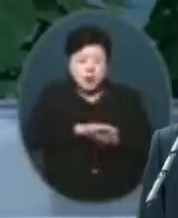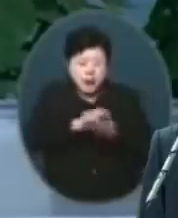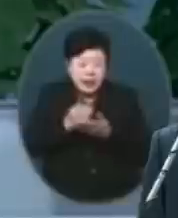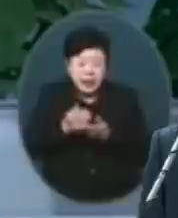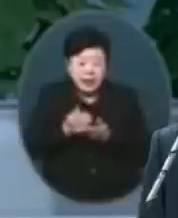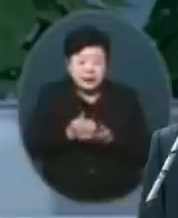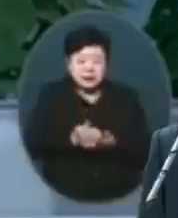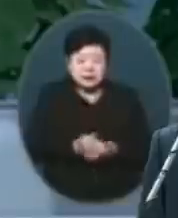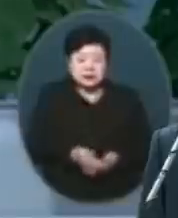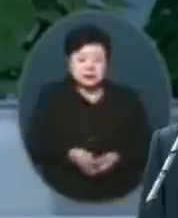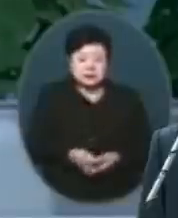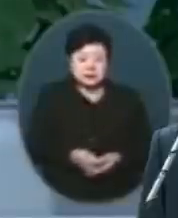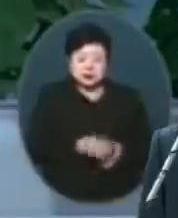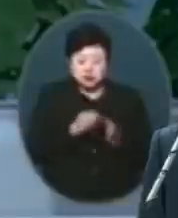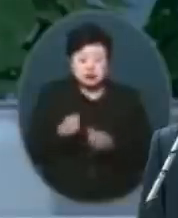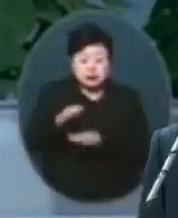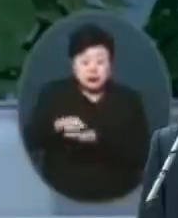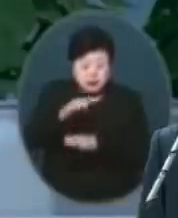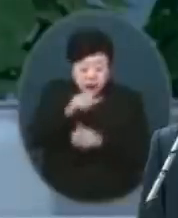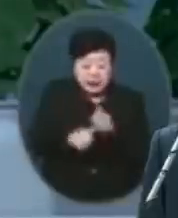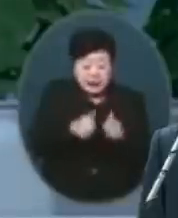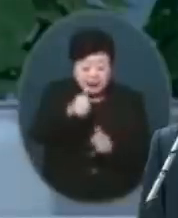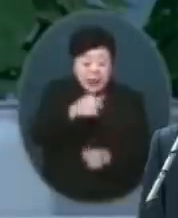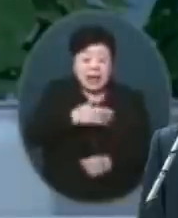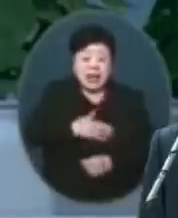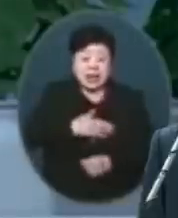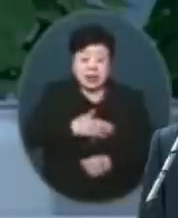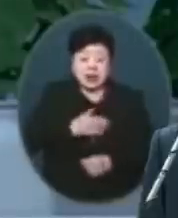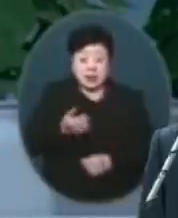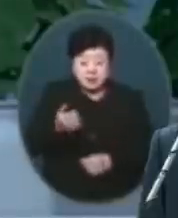놓았습니다. 우리가 항상 알아야 하는 것은 하나님은